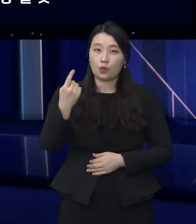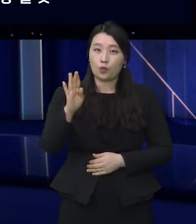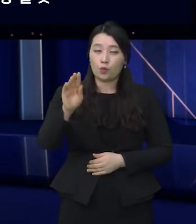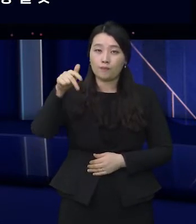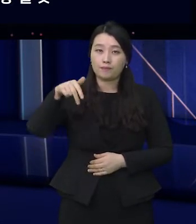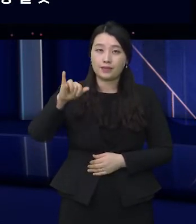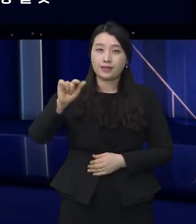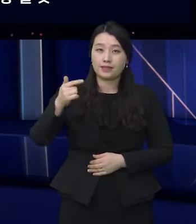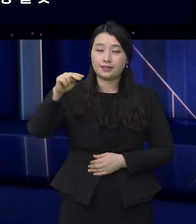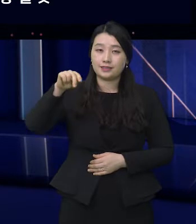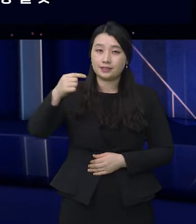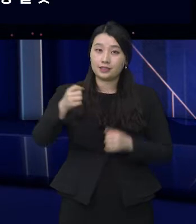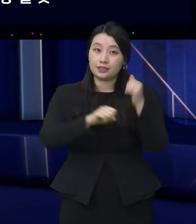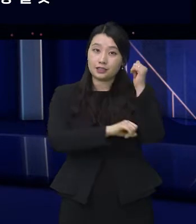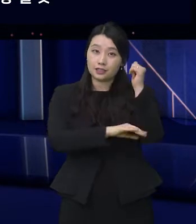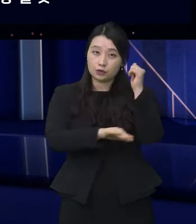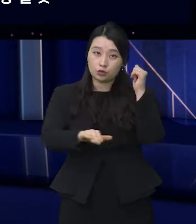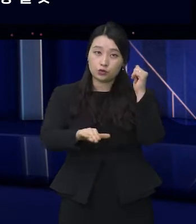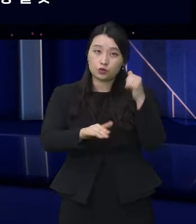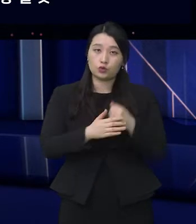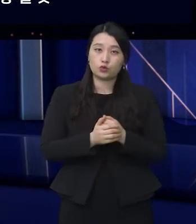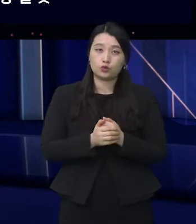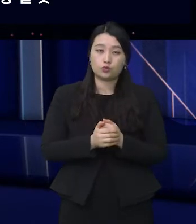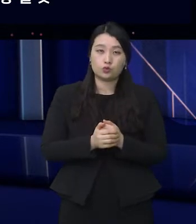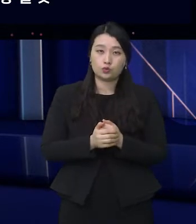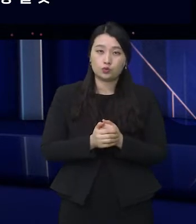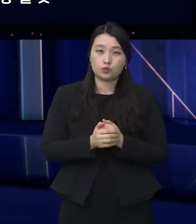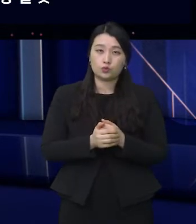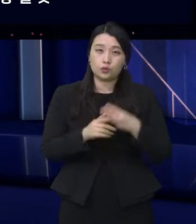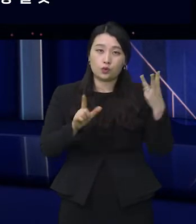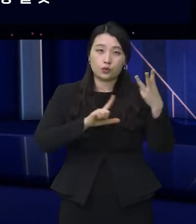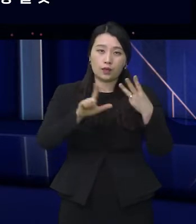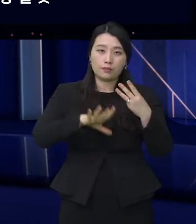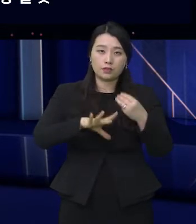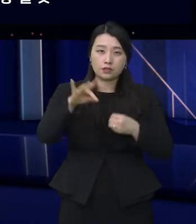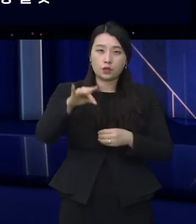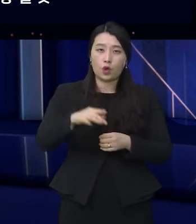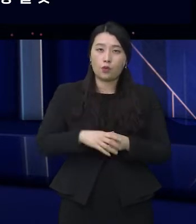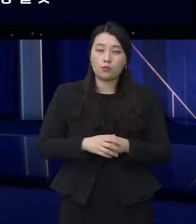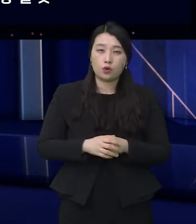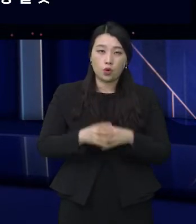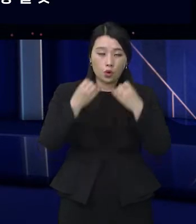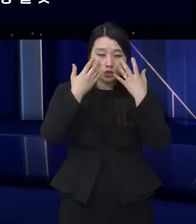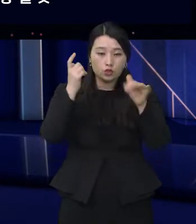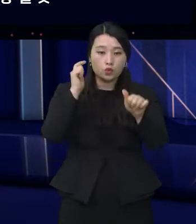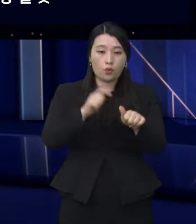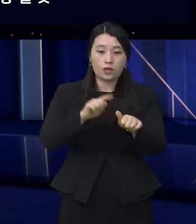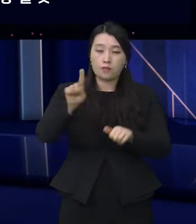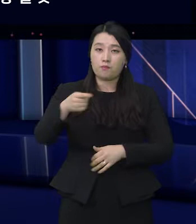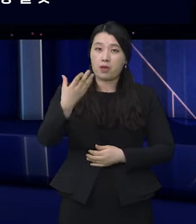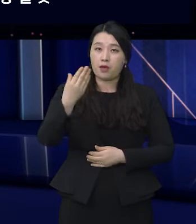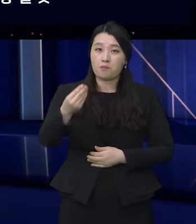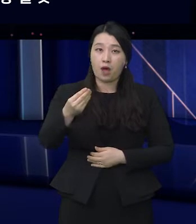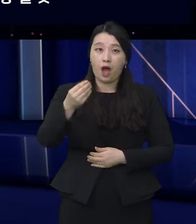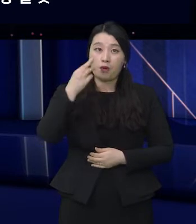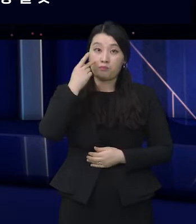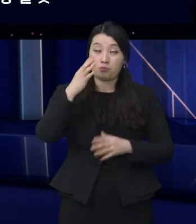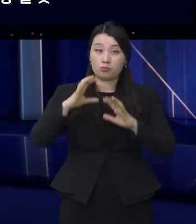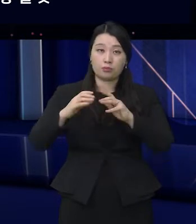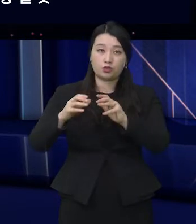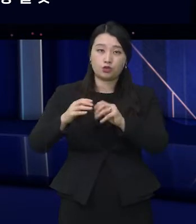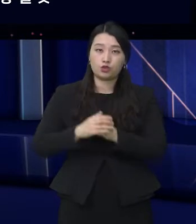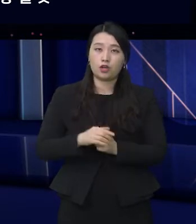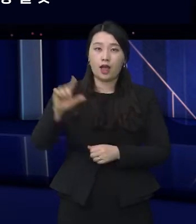기준으로 현지시간 3일 처음으로 신규 확진 자 100만 명 대를 돌파한 미국은 하루 발생하는